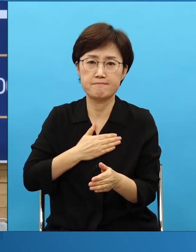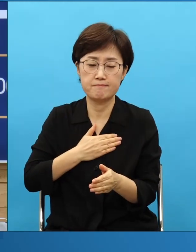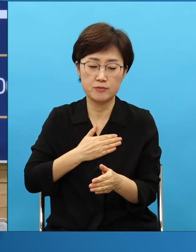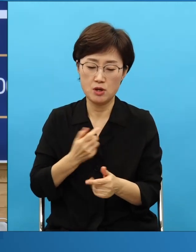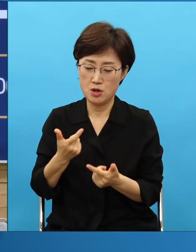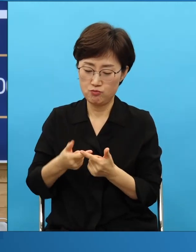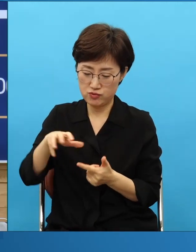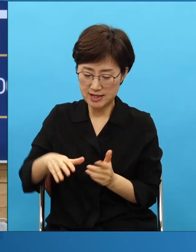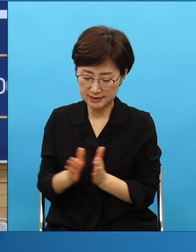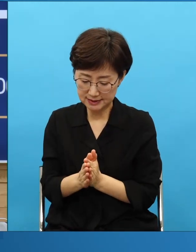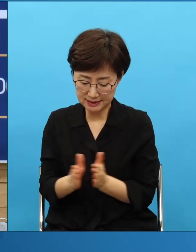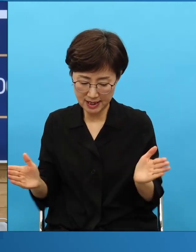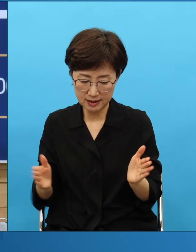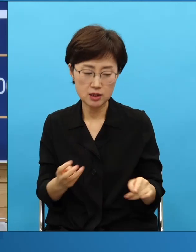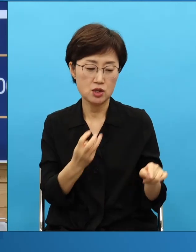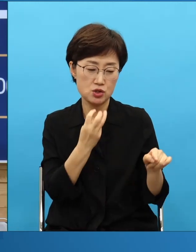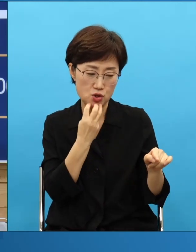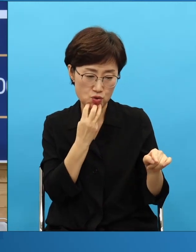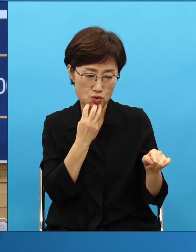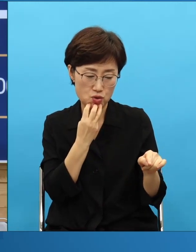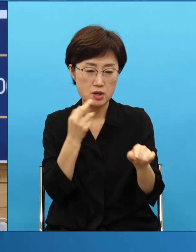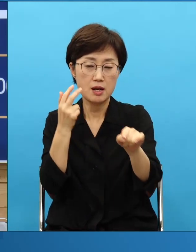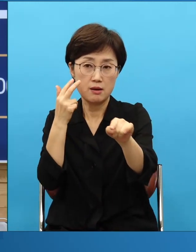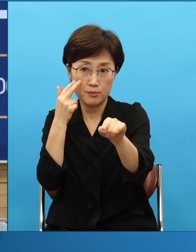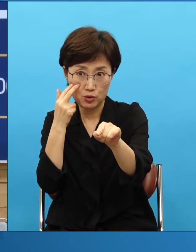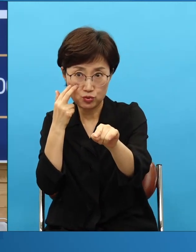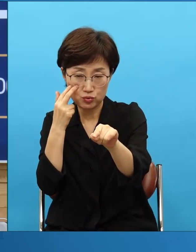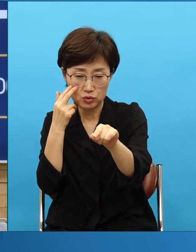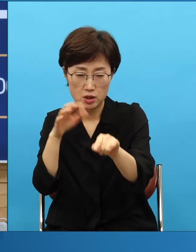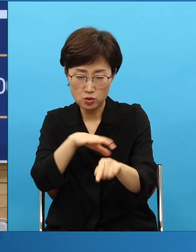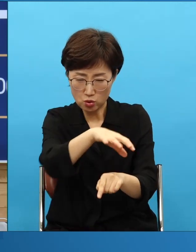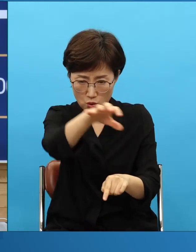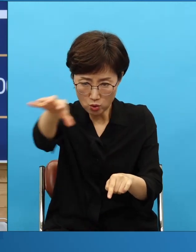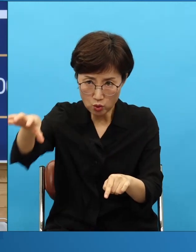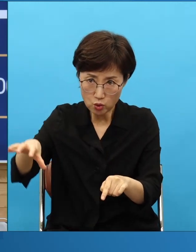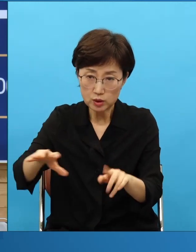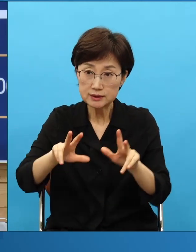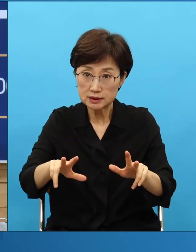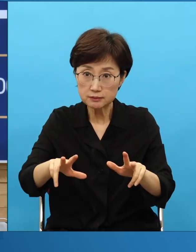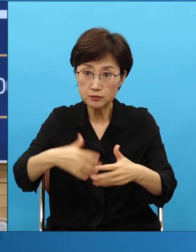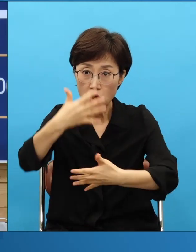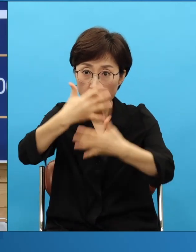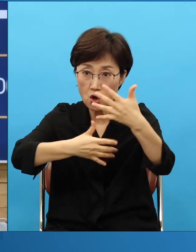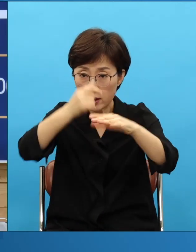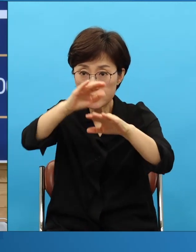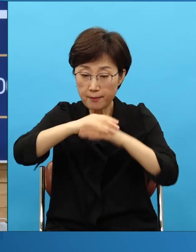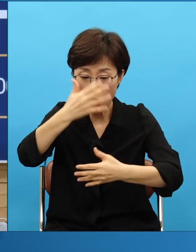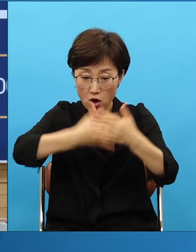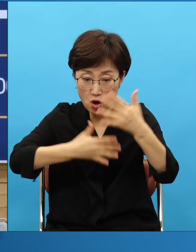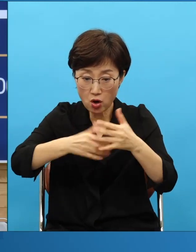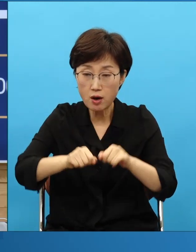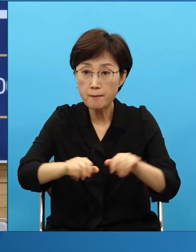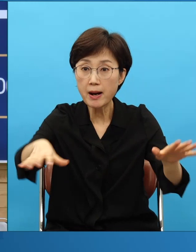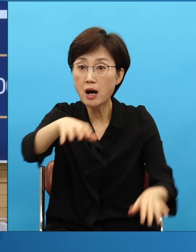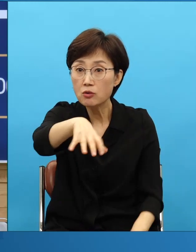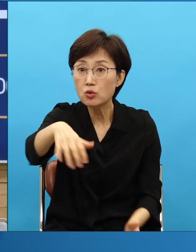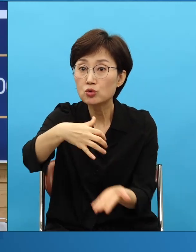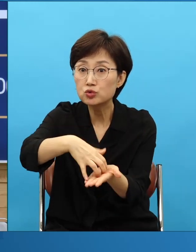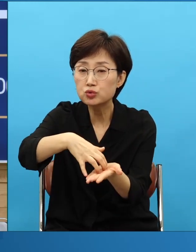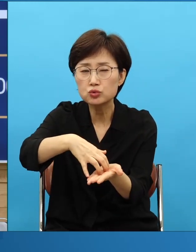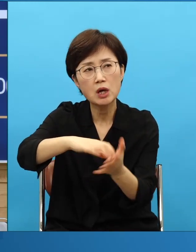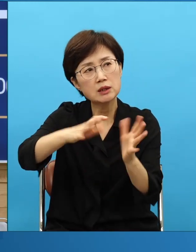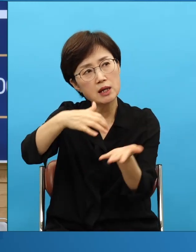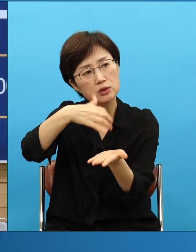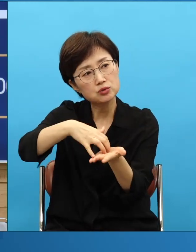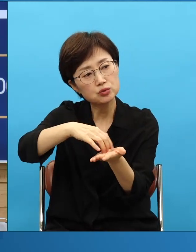서울, 미국 전 세계로 지금은 100몇 개 나라에 메시지 나갑니다. And step by step, starting from Busan to Seoul to all the nations in